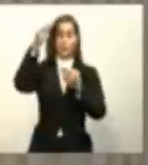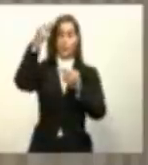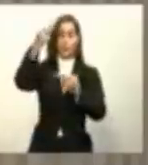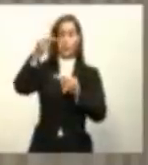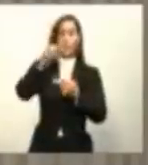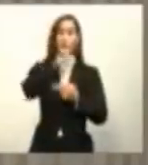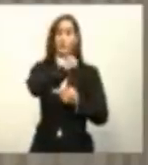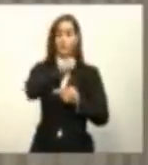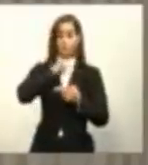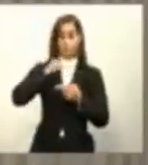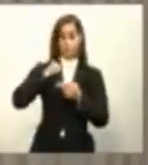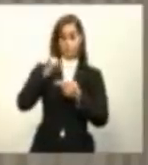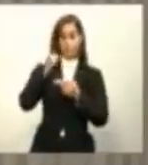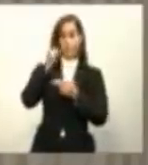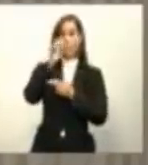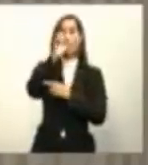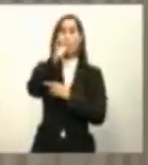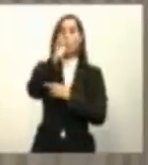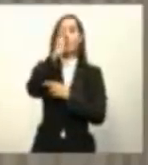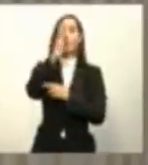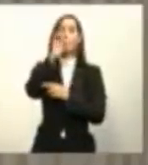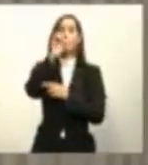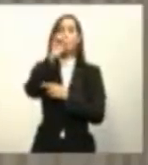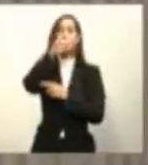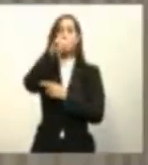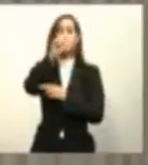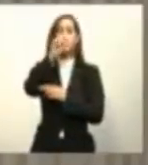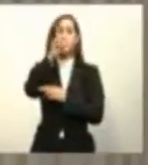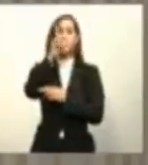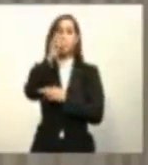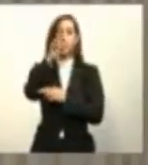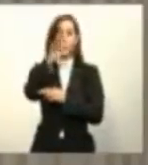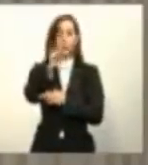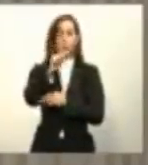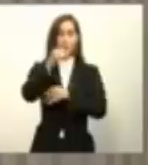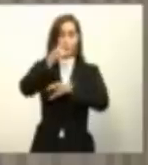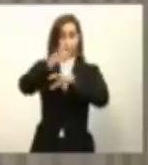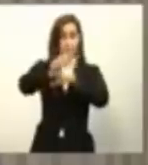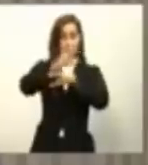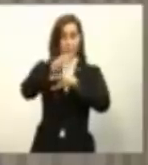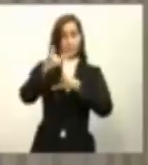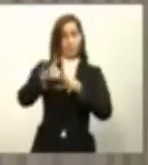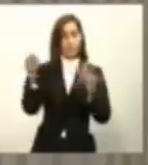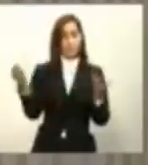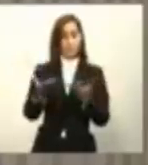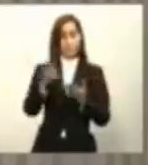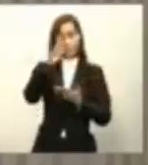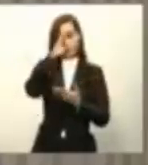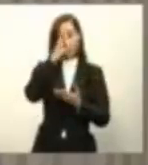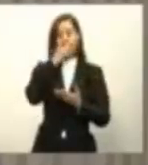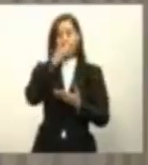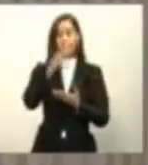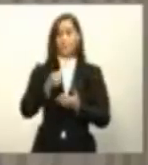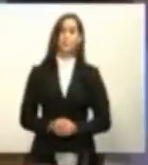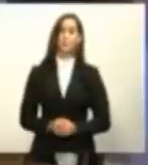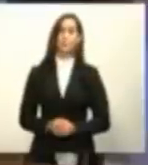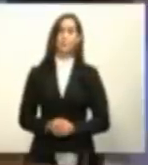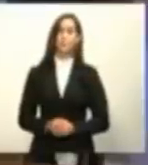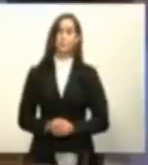dans accord des pays ça aussi hein moi invitez nous tendre Arbarès n'a retourner pour nous capable expliquer en